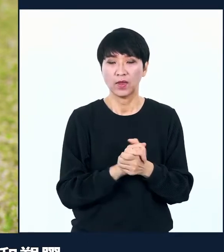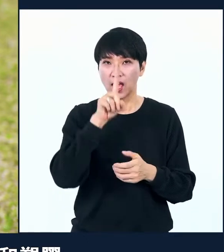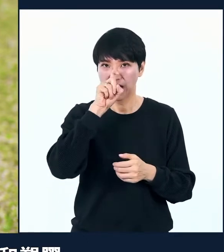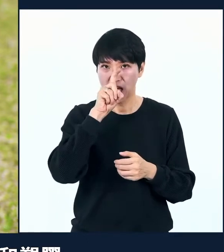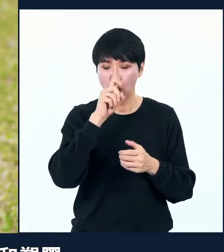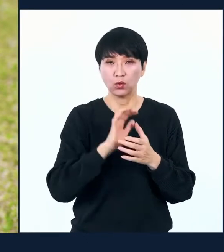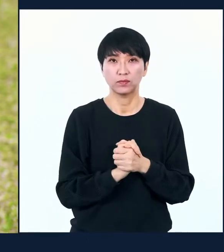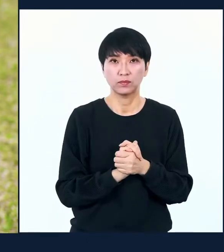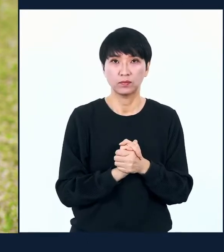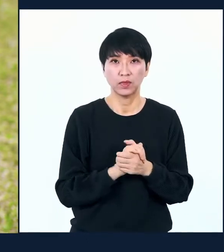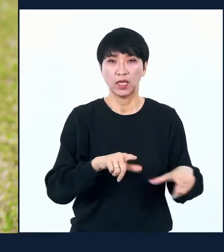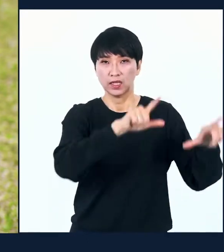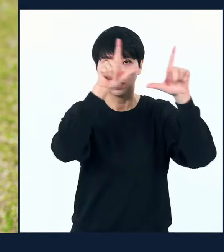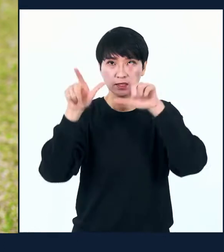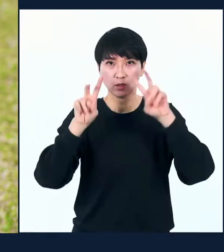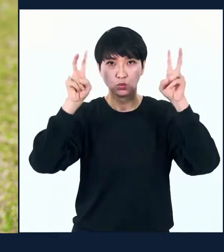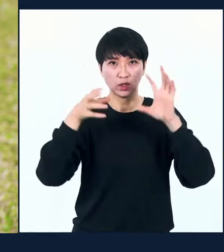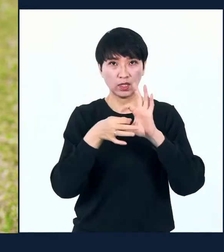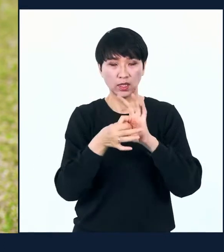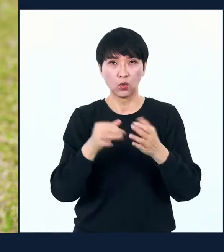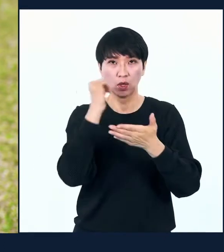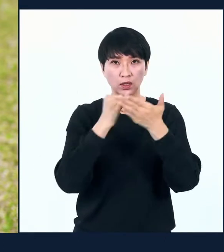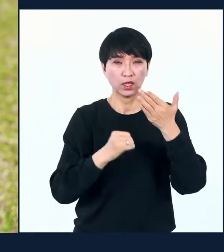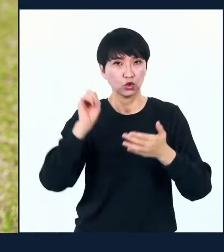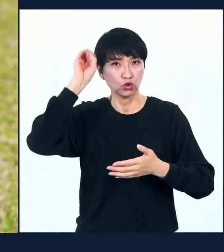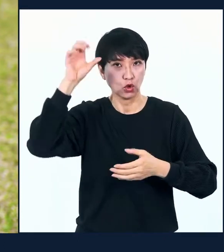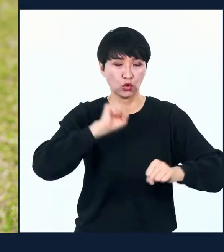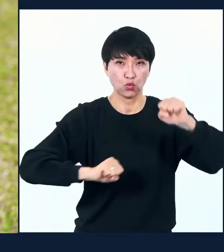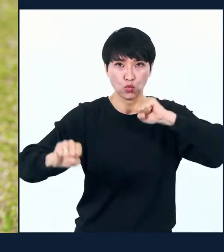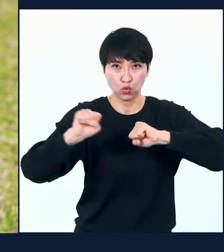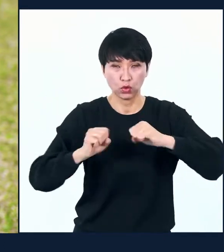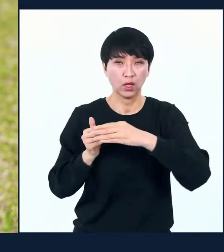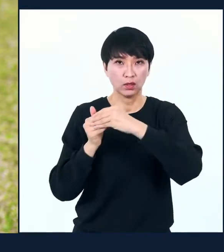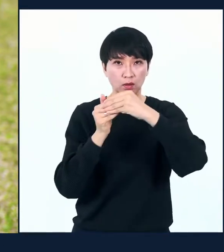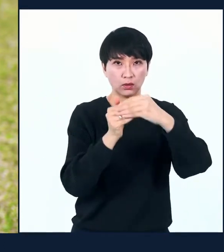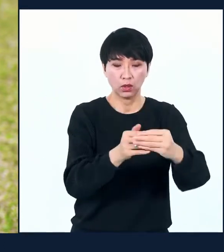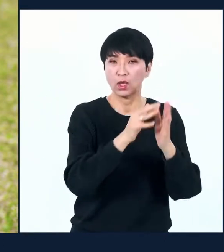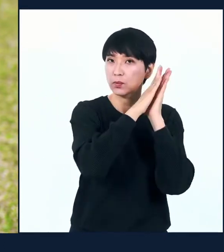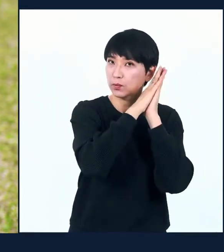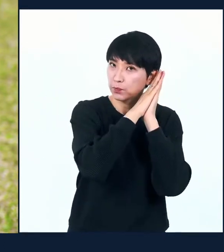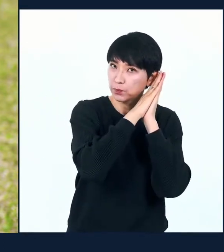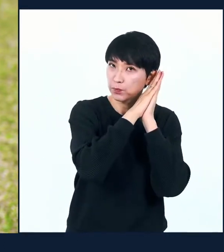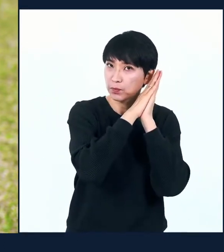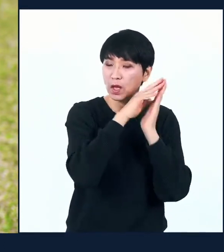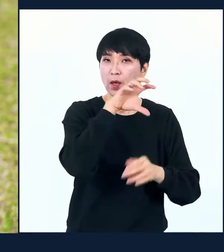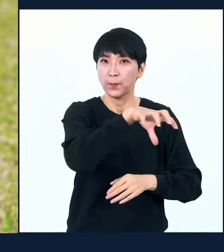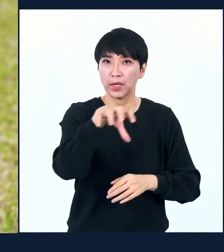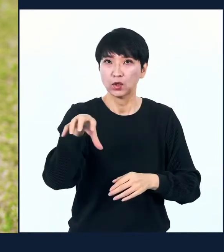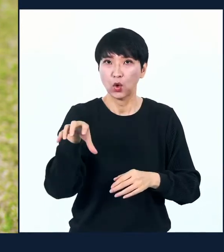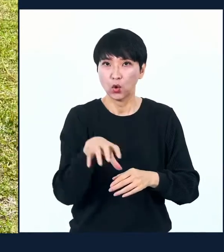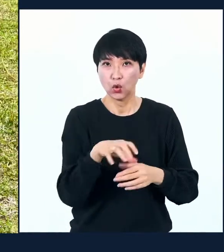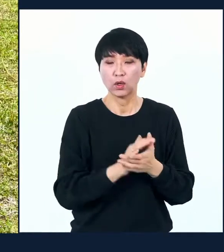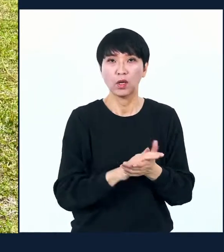塑膠，以生活為主題的藝術創作活動，帶動居住在不同